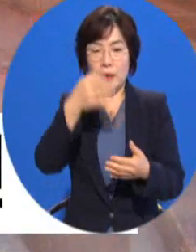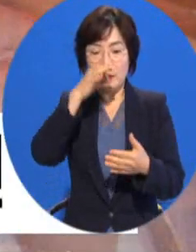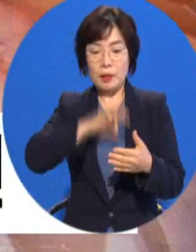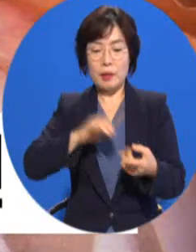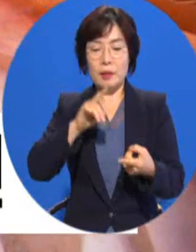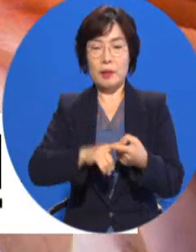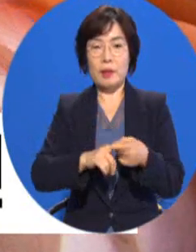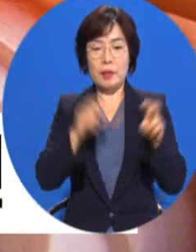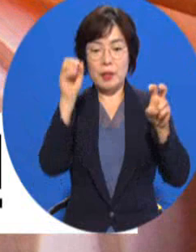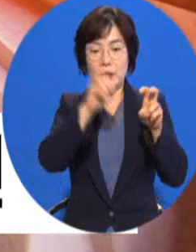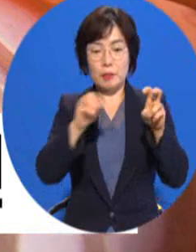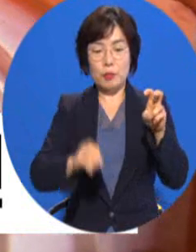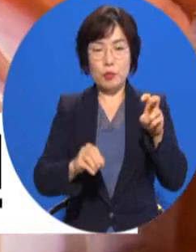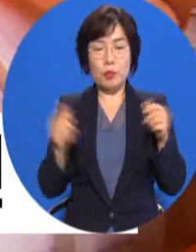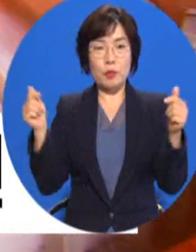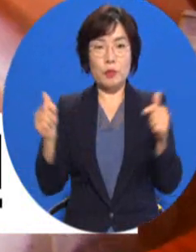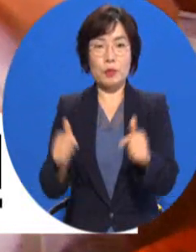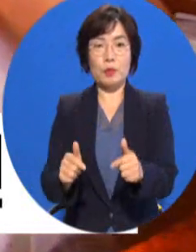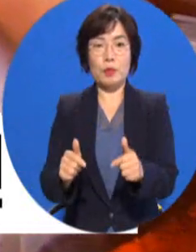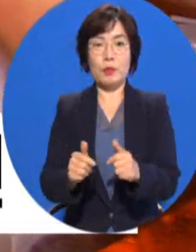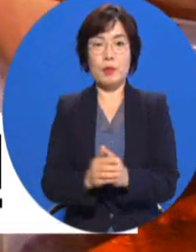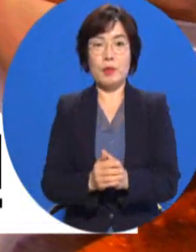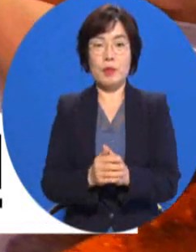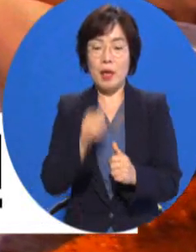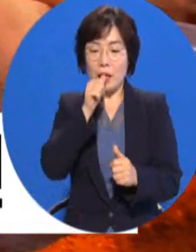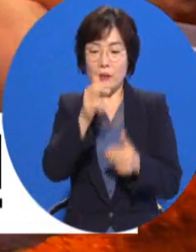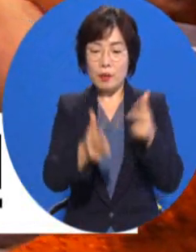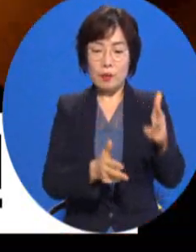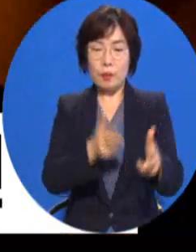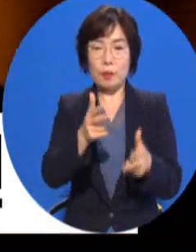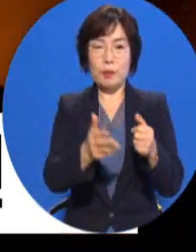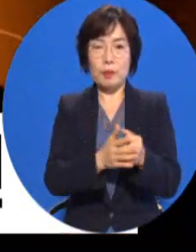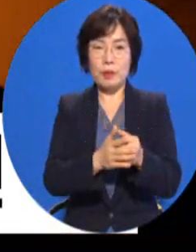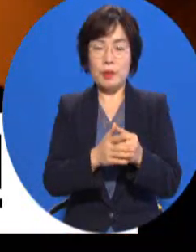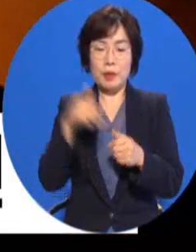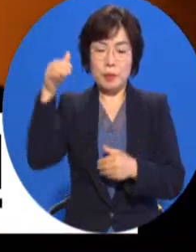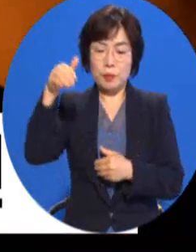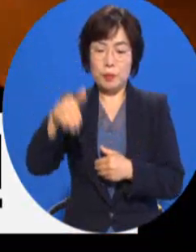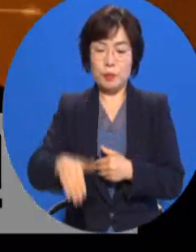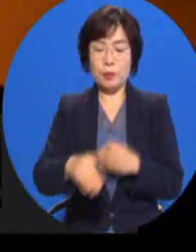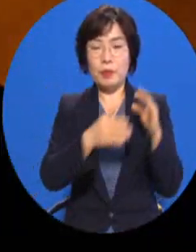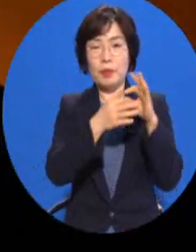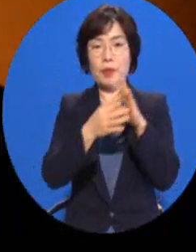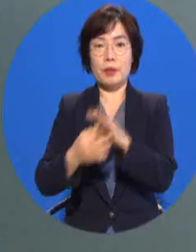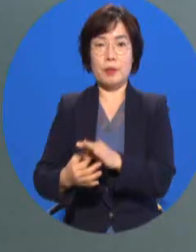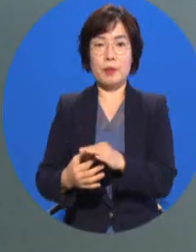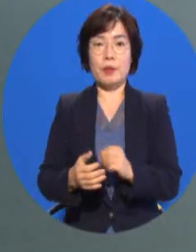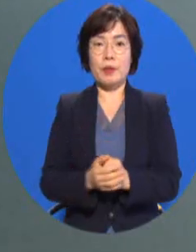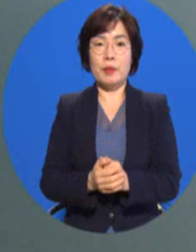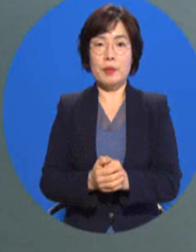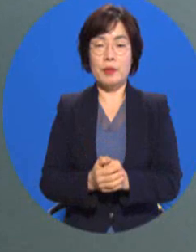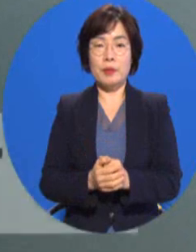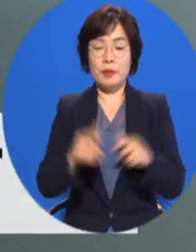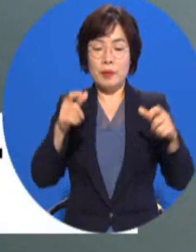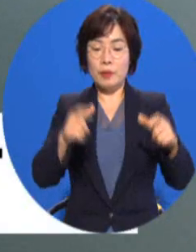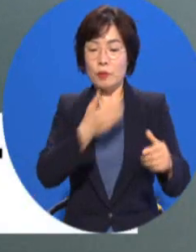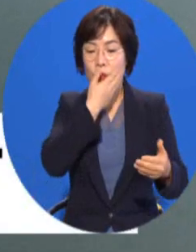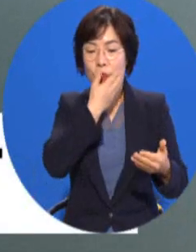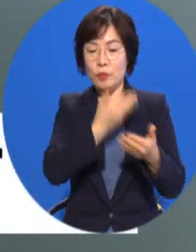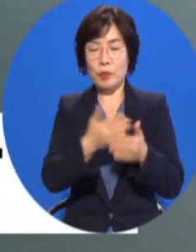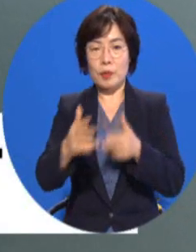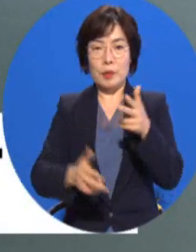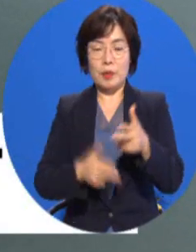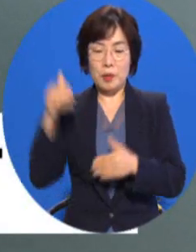지난해보다 20% 이상 감소하는 등 철강 업체들 역시 부진한 실적을 거뒀습니다. 이렇게 지역의 주력